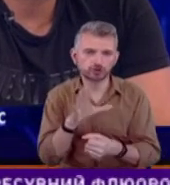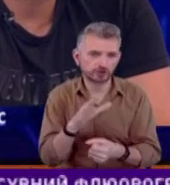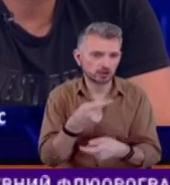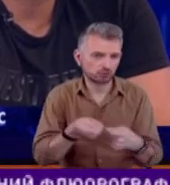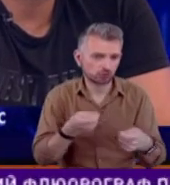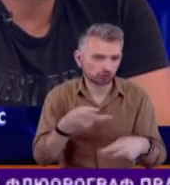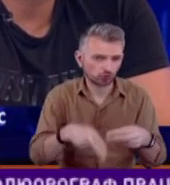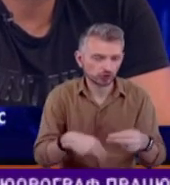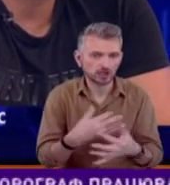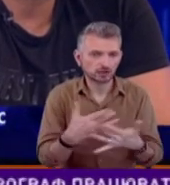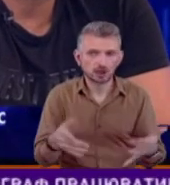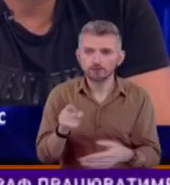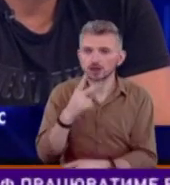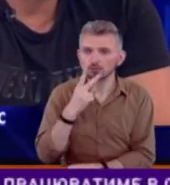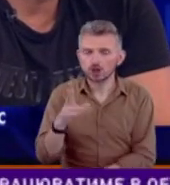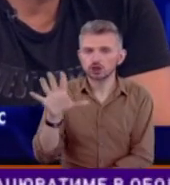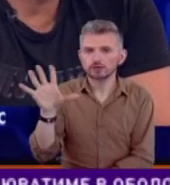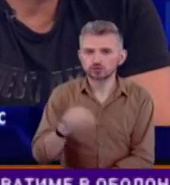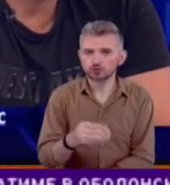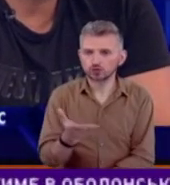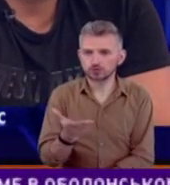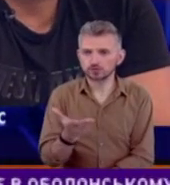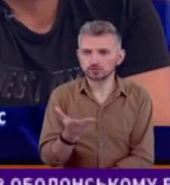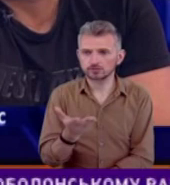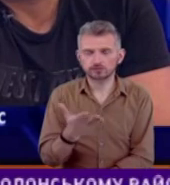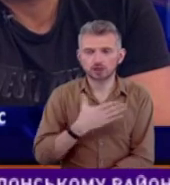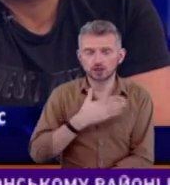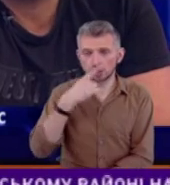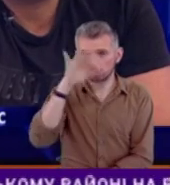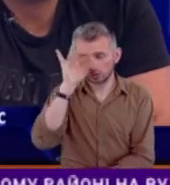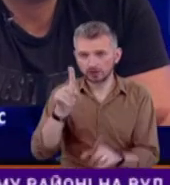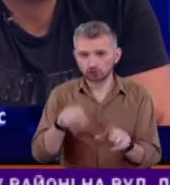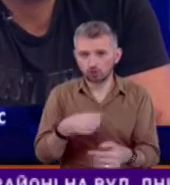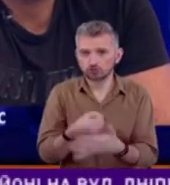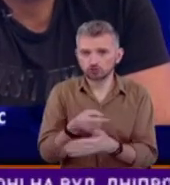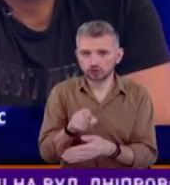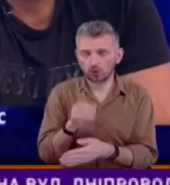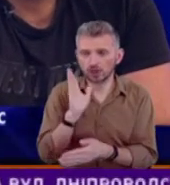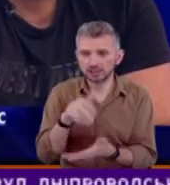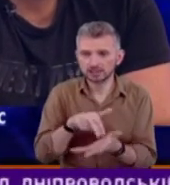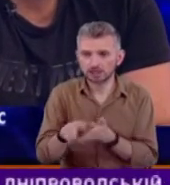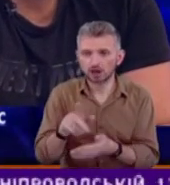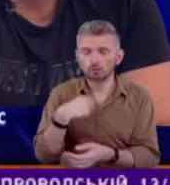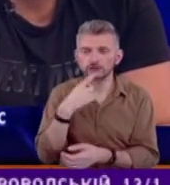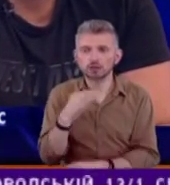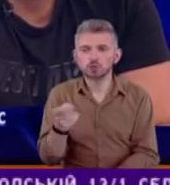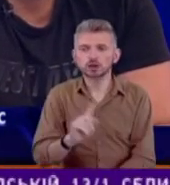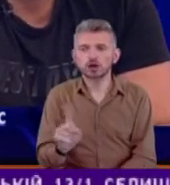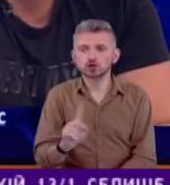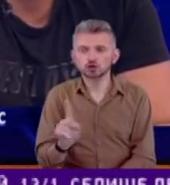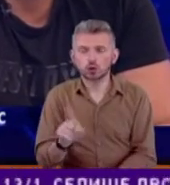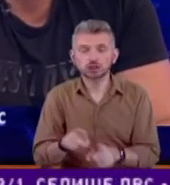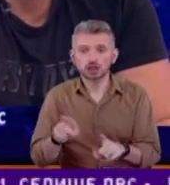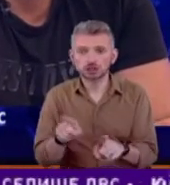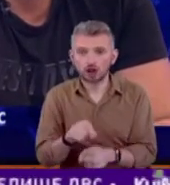далее. Себто він бачив всю, ну, якби наша поліція теж до цього йде, але мова йде про те, що так